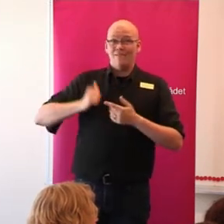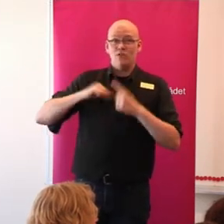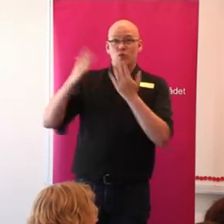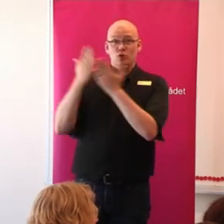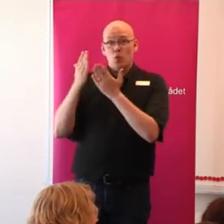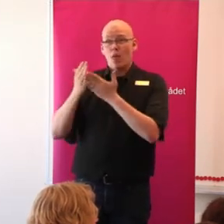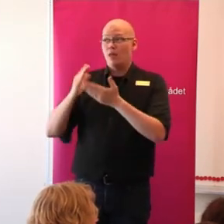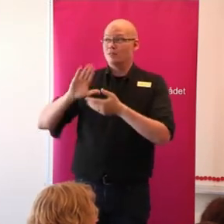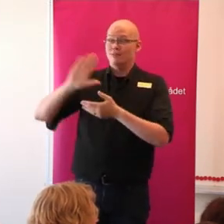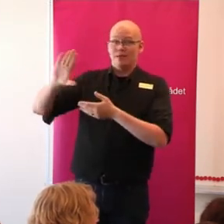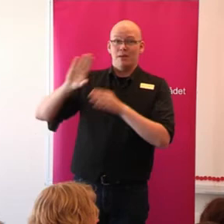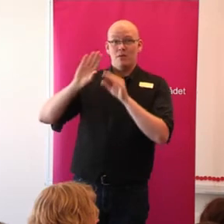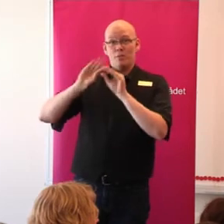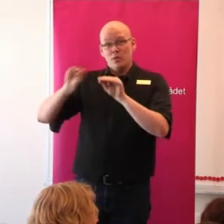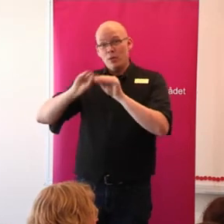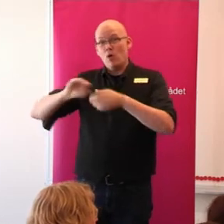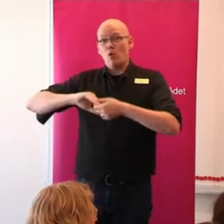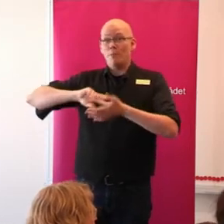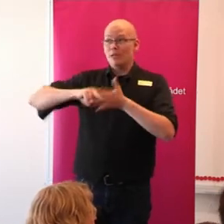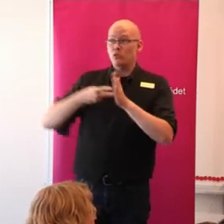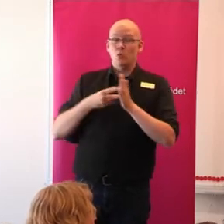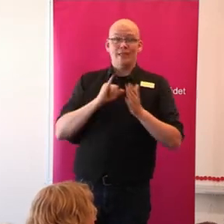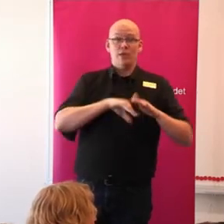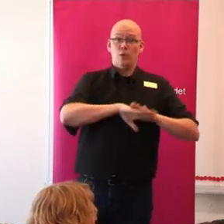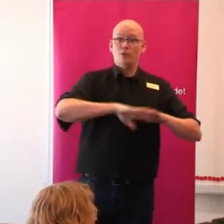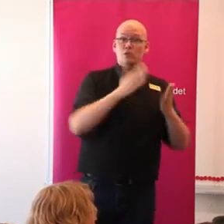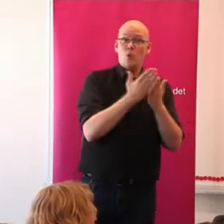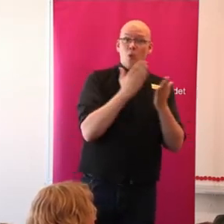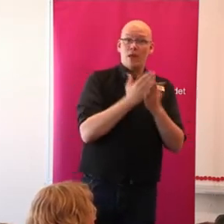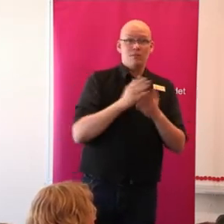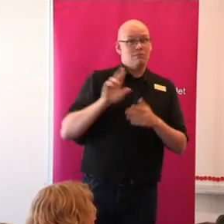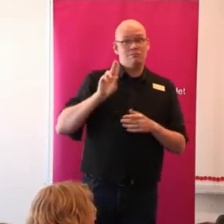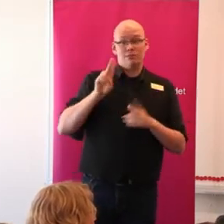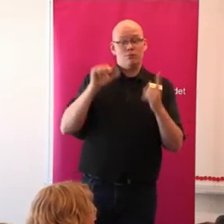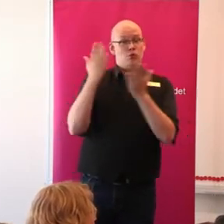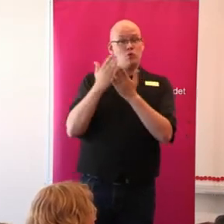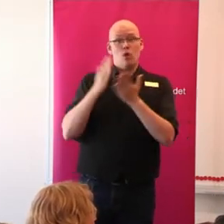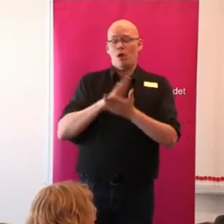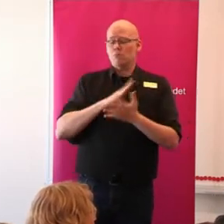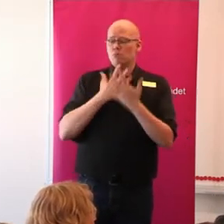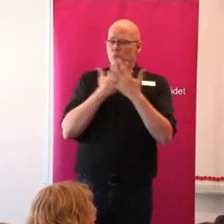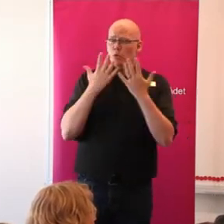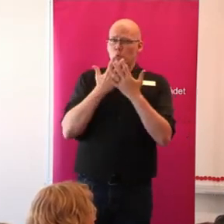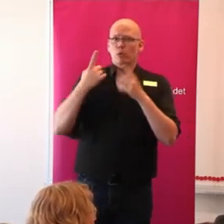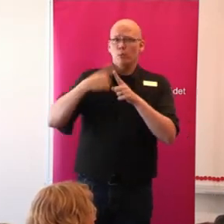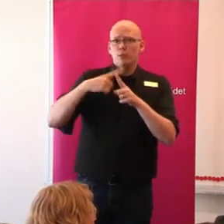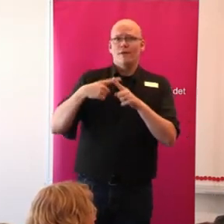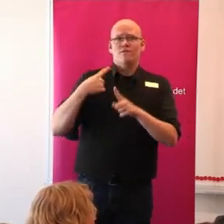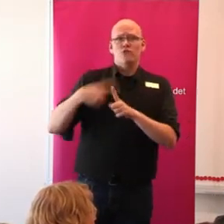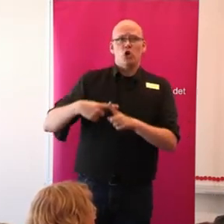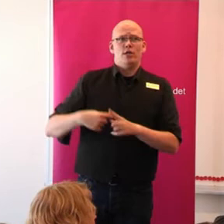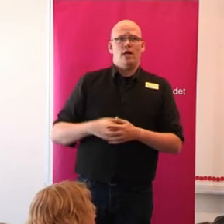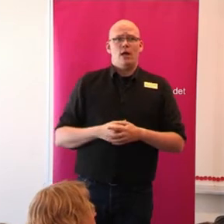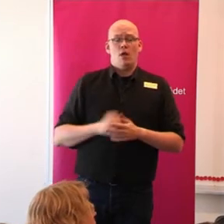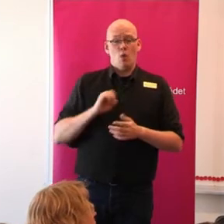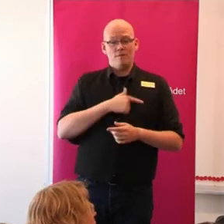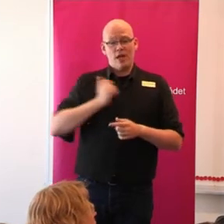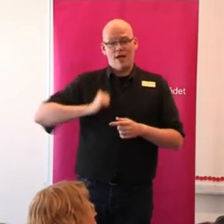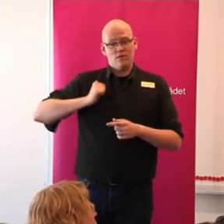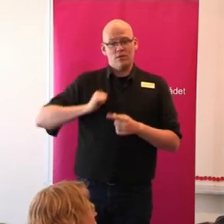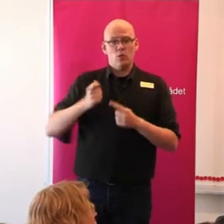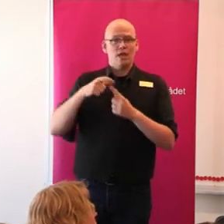och metodiken redan i grundskolan? För att den har så många positiva fördelar. Och genom att använda liksom en